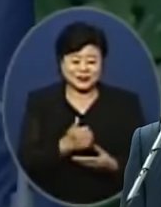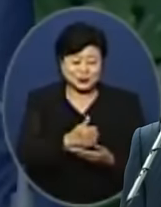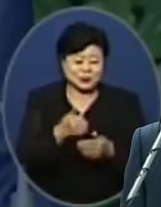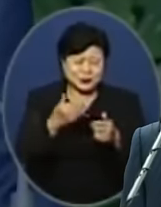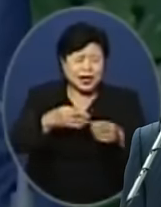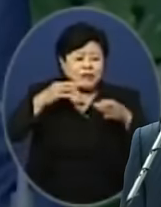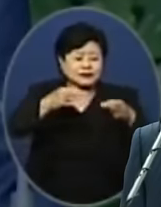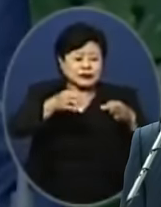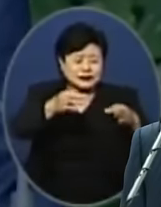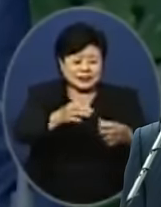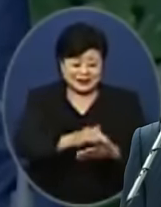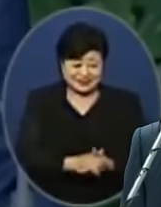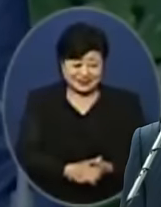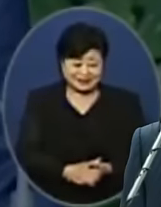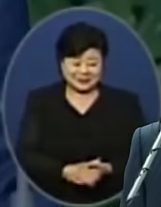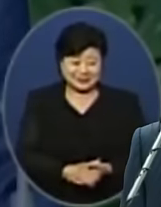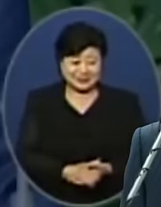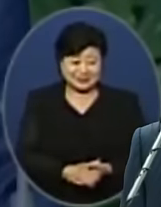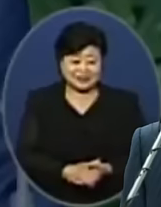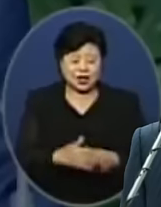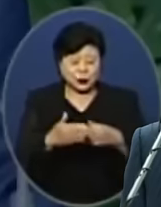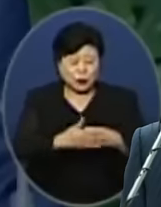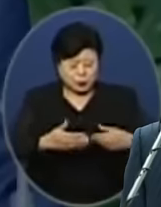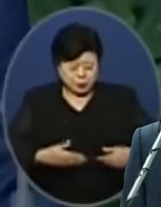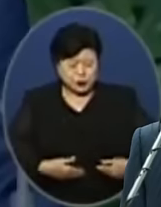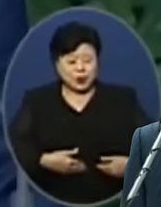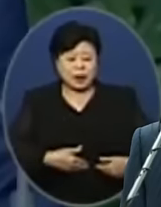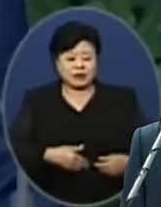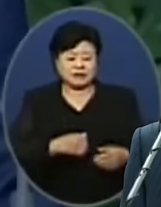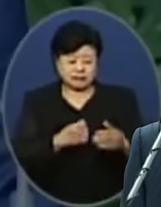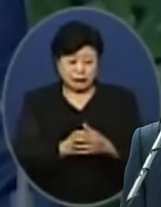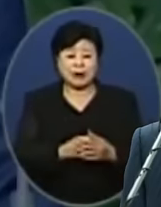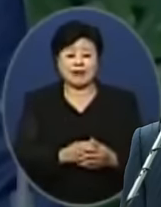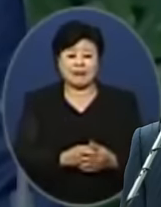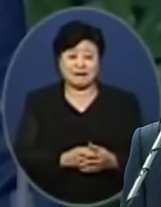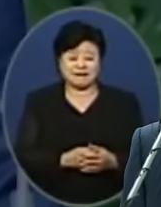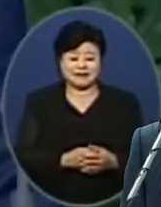주님께 부르시는 것은 도움이 필요하기 때문인 것입니다.